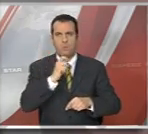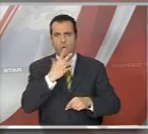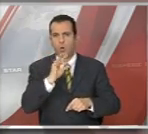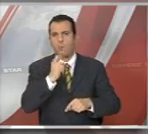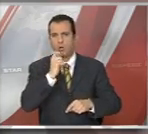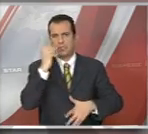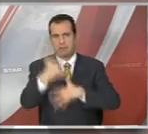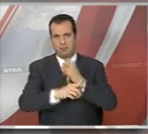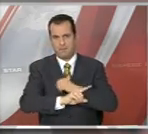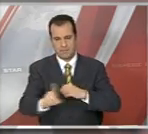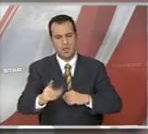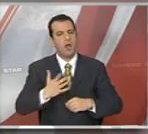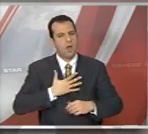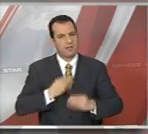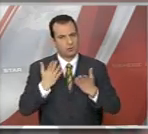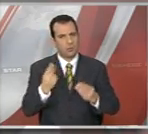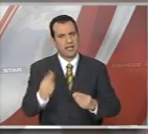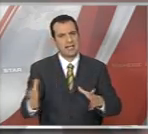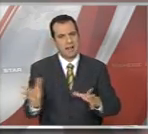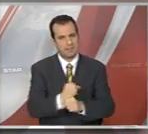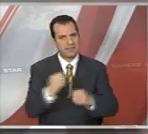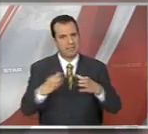μάλιστα σας ευχαριστούμε πάρα πολύ καλή επιτυχία σε εσας και στο κόμμα σας que gr